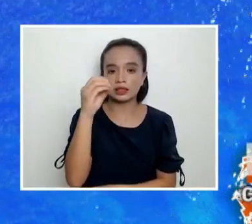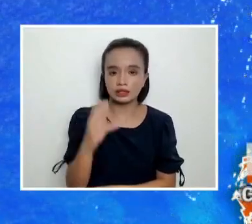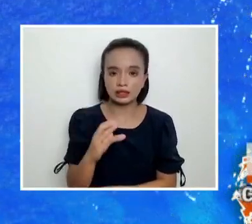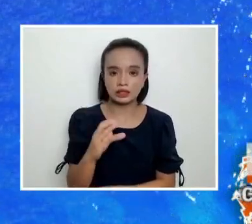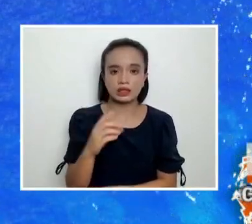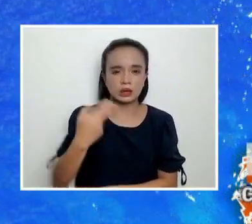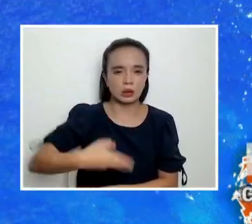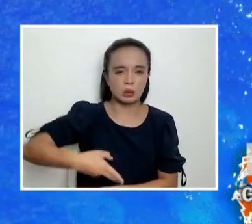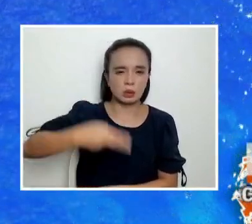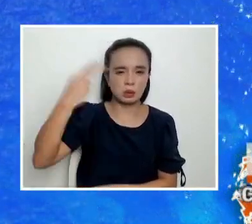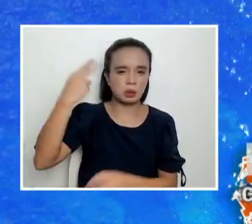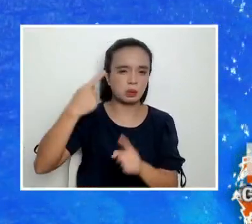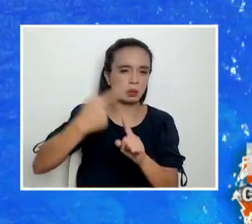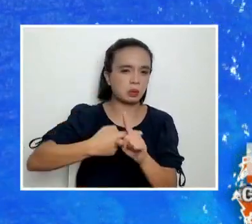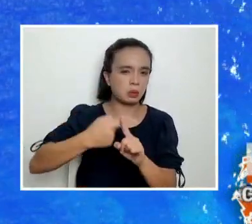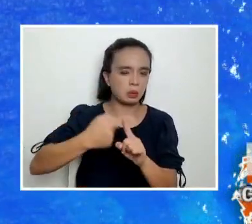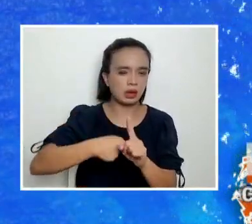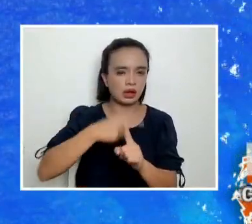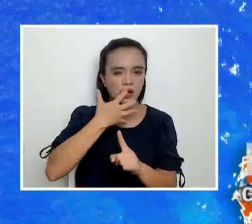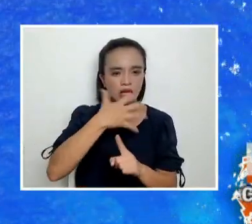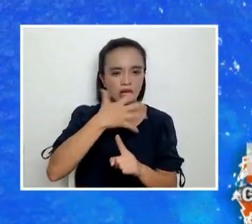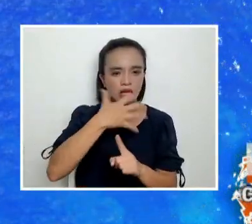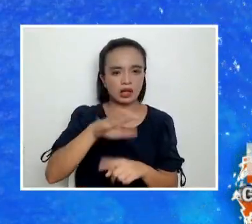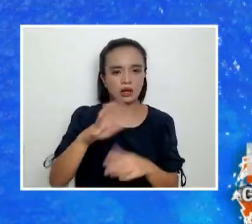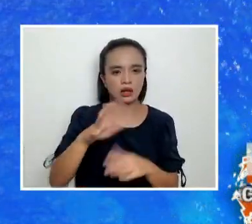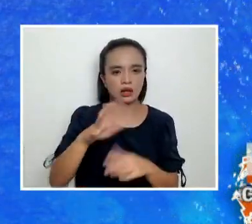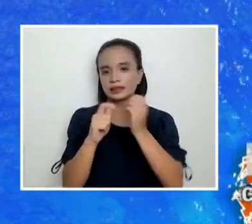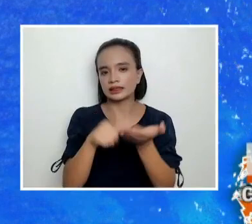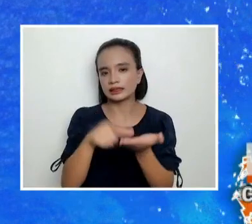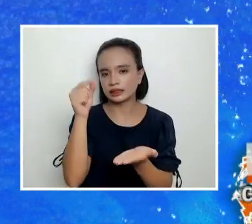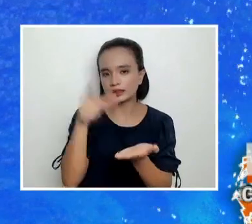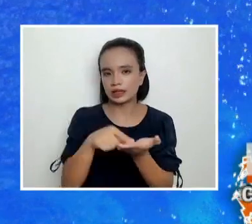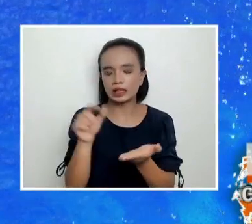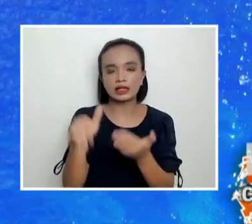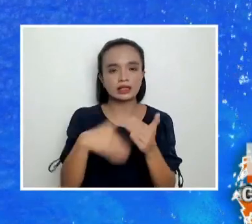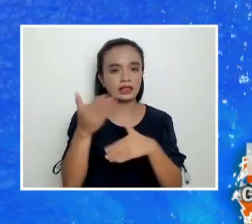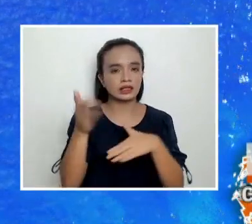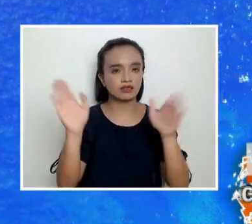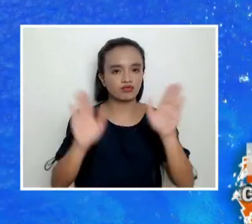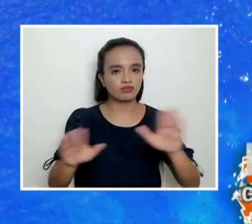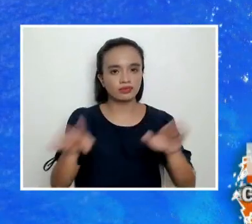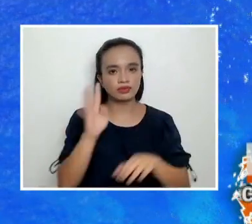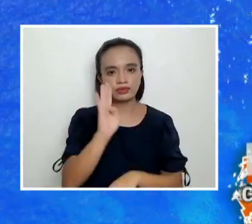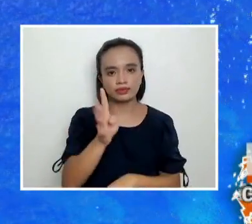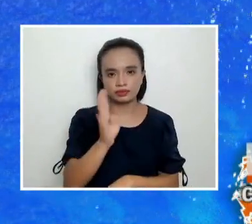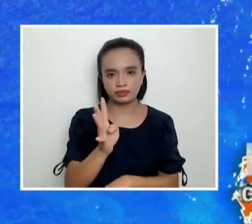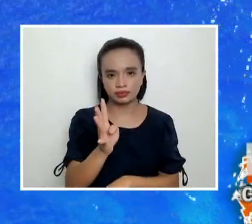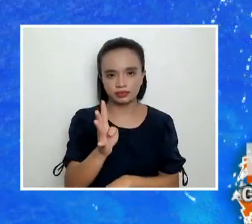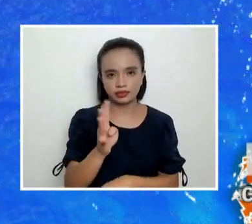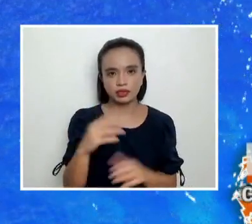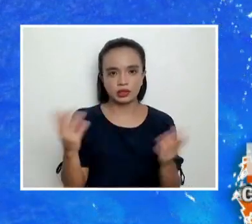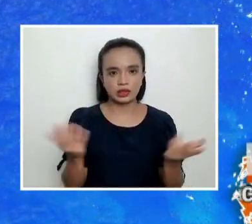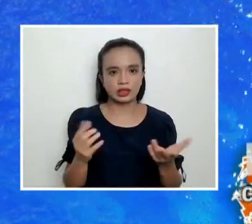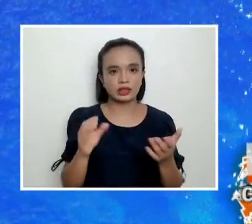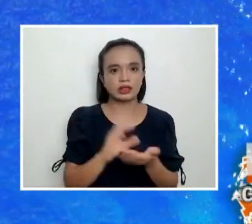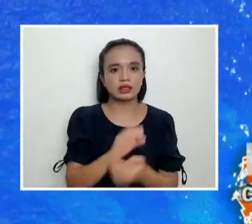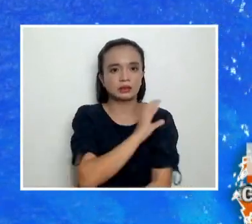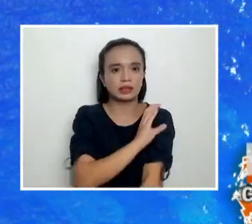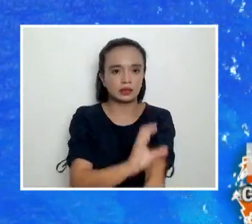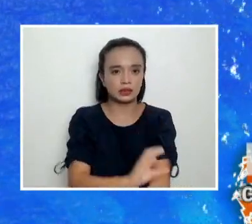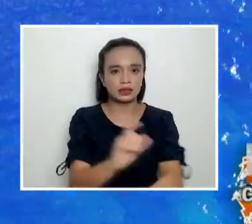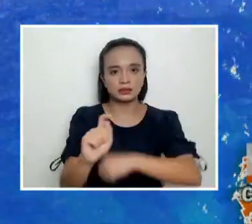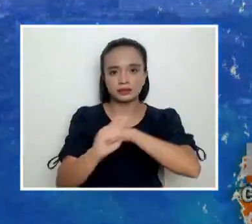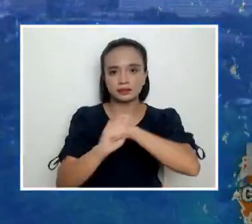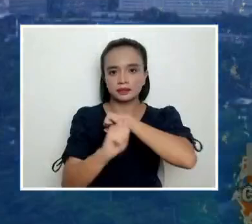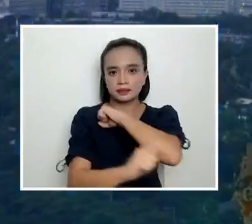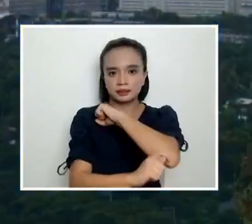na heat index bukas dyan sa Tarlac City at sa Linggo naman 40 degrees Celsius sa bahagi po ng Kabanatuan at Tarlac. Sa